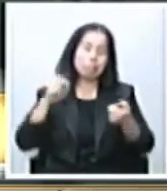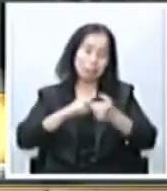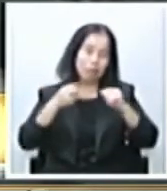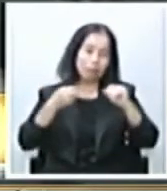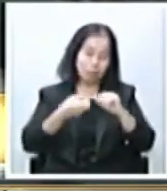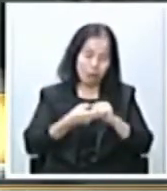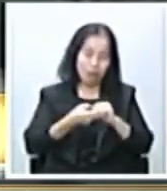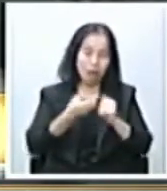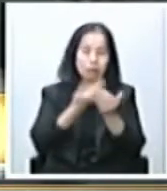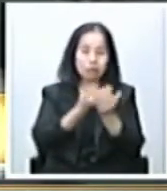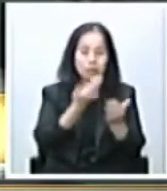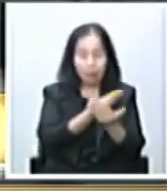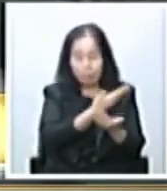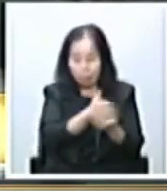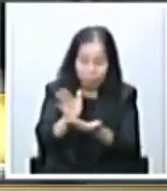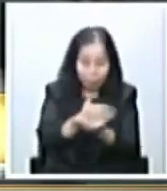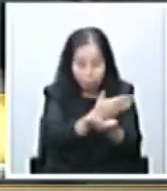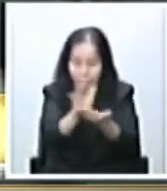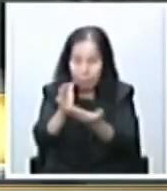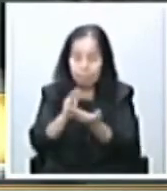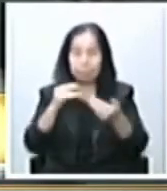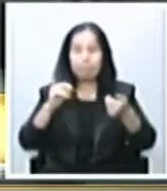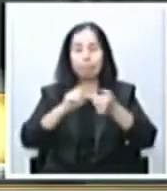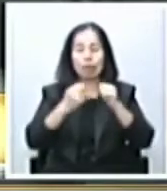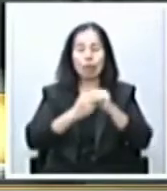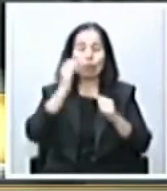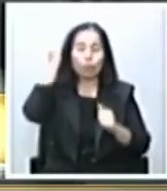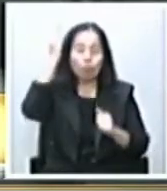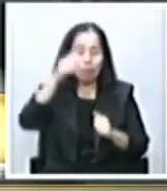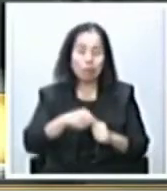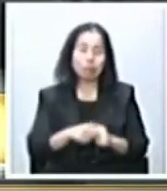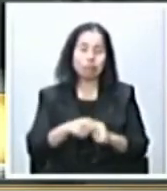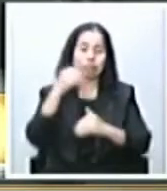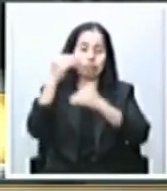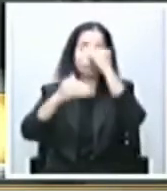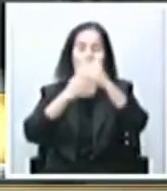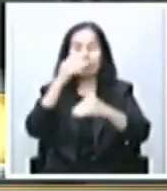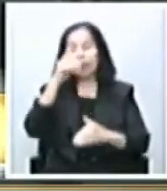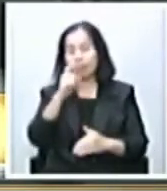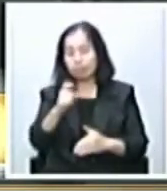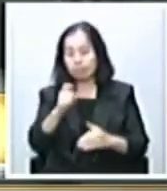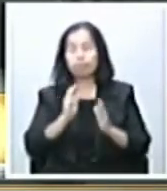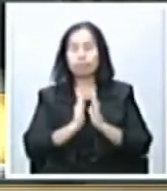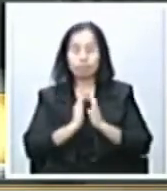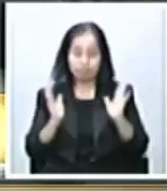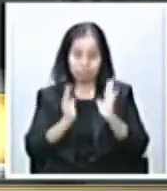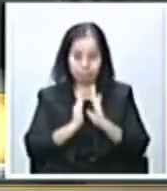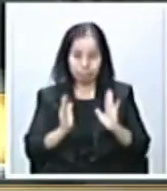างยิ่งในการที่จะพัฒนาประเทศให้ก้าวหน้าไปสู่ความเจริญได้ขอบคุณครับ